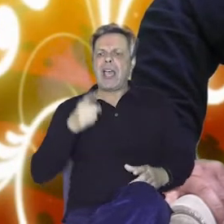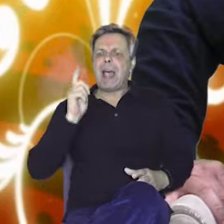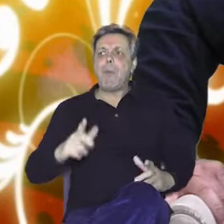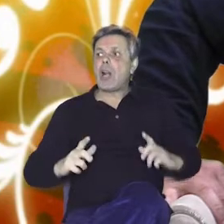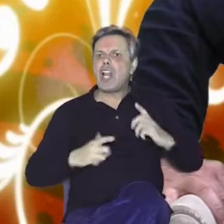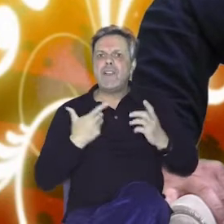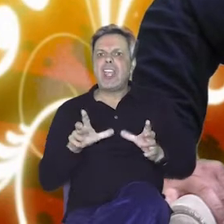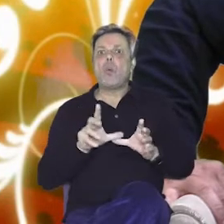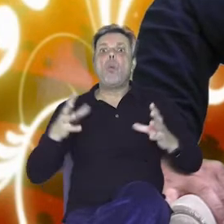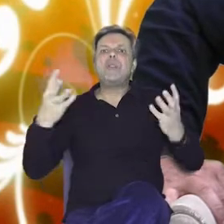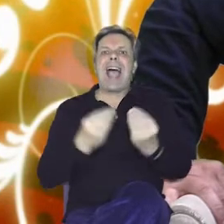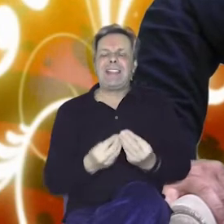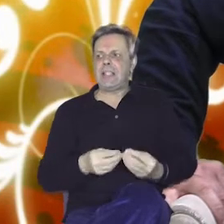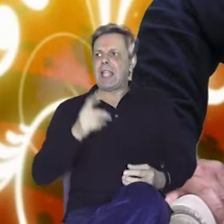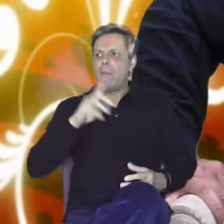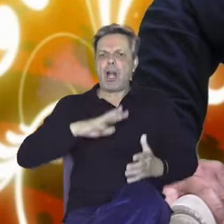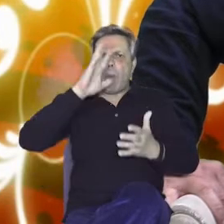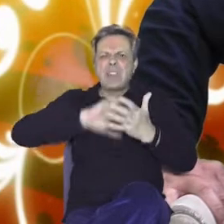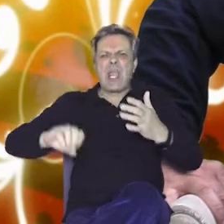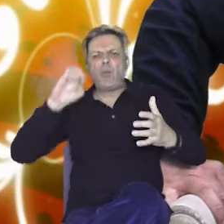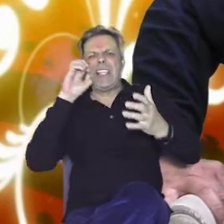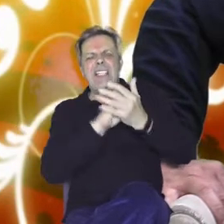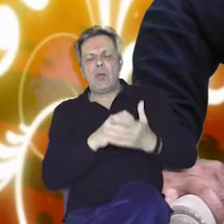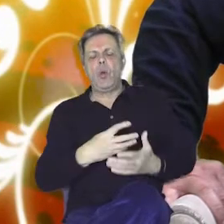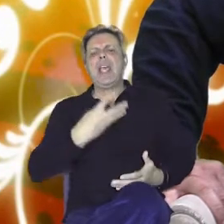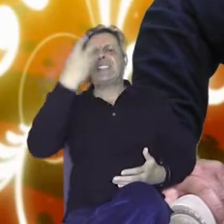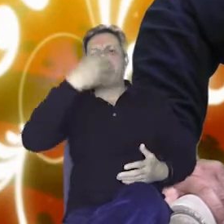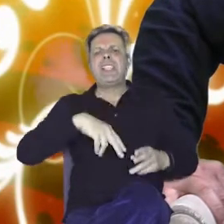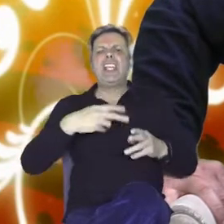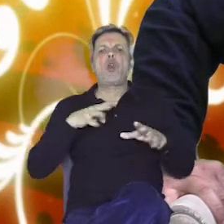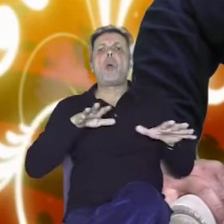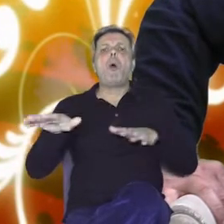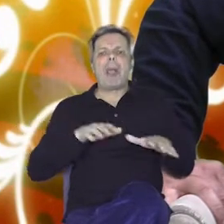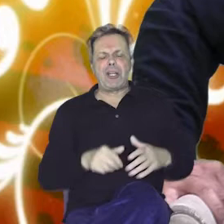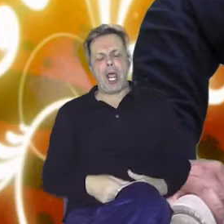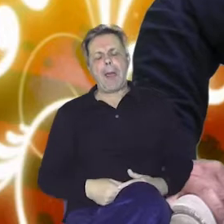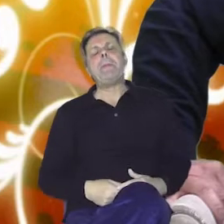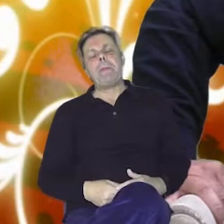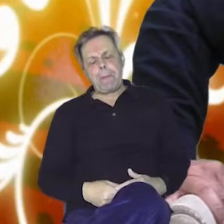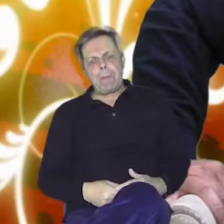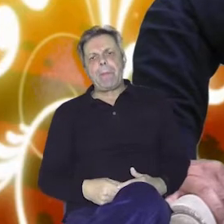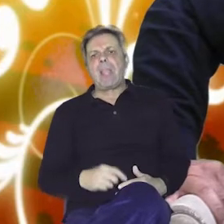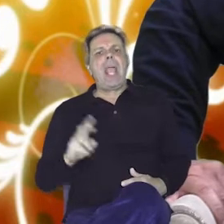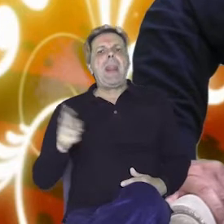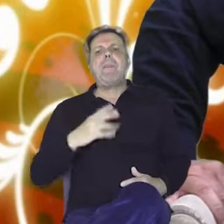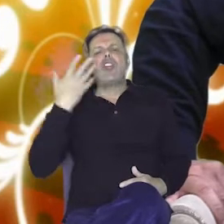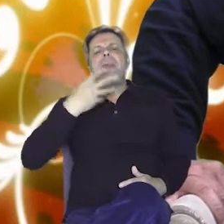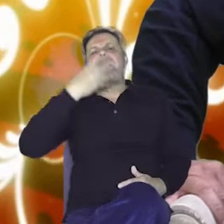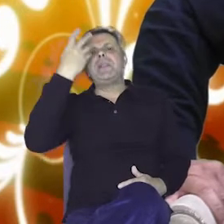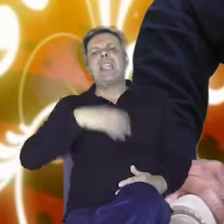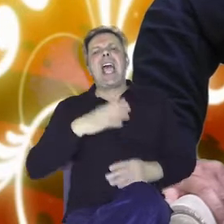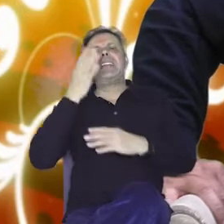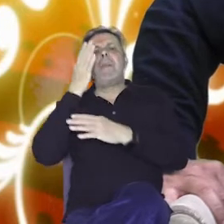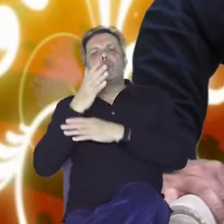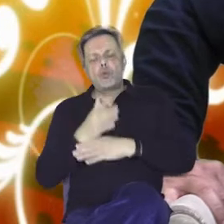u zajednici, da moramo skinuti stigmu sa psihičkog poremećaja itd. Ne može biti psihijatrija budućnosti